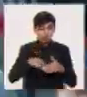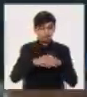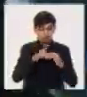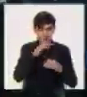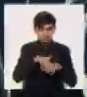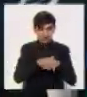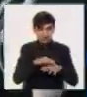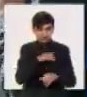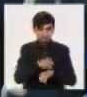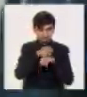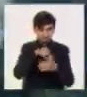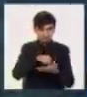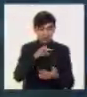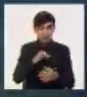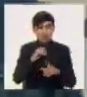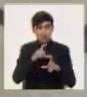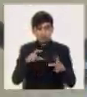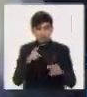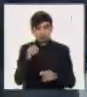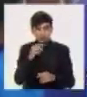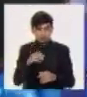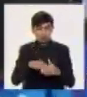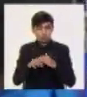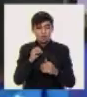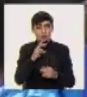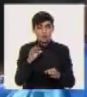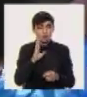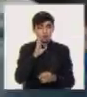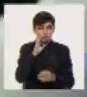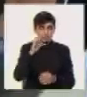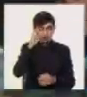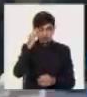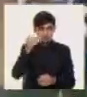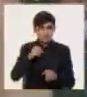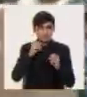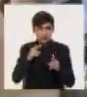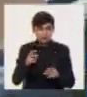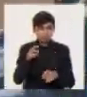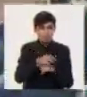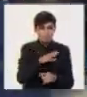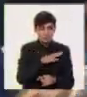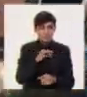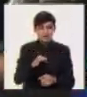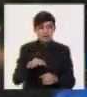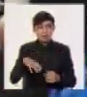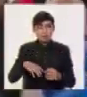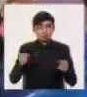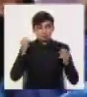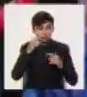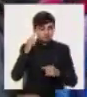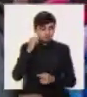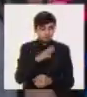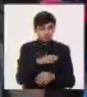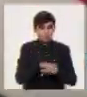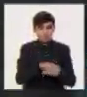Однако из-за комендантского часа люди разошлись, но утром вновь пришли к государственной резиденции Аларча. Позже тут же услышали долгожданную